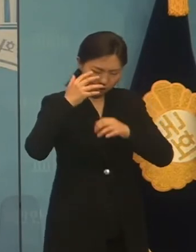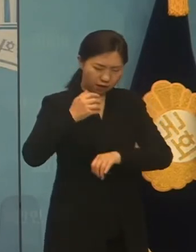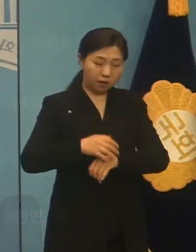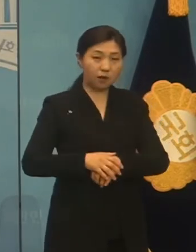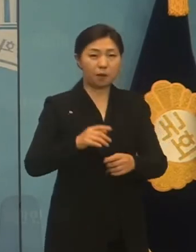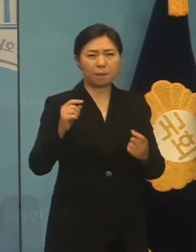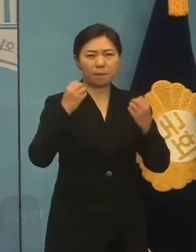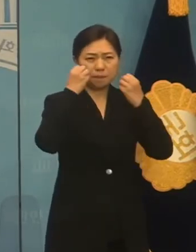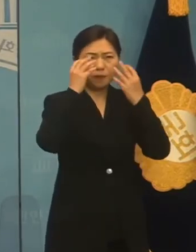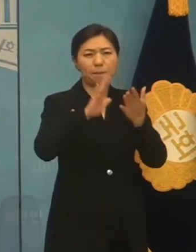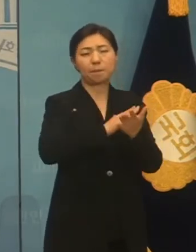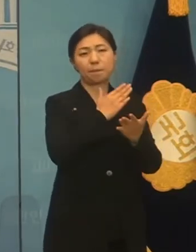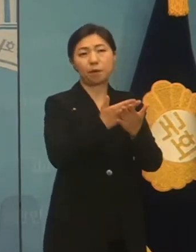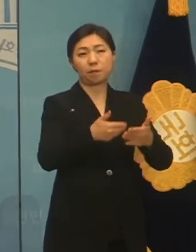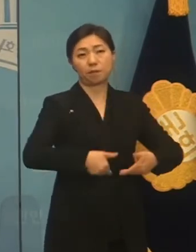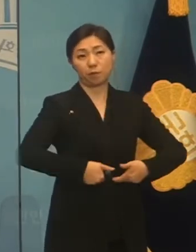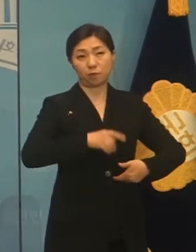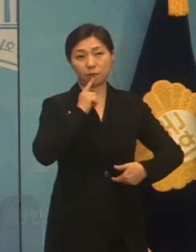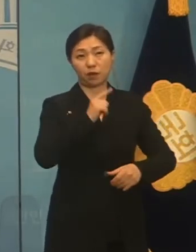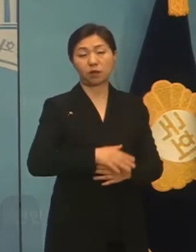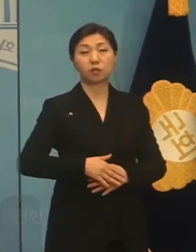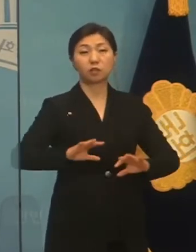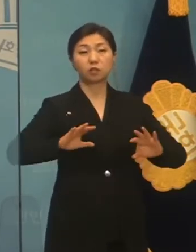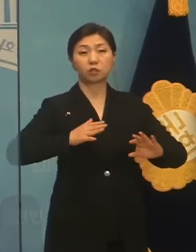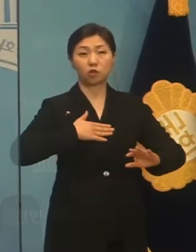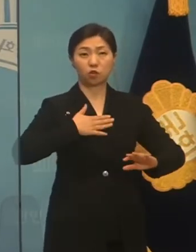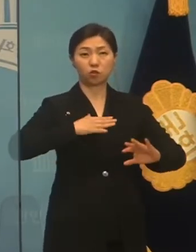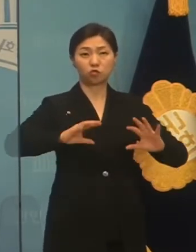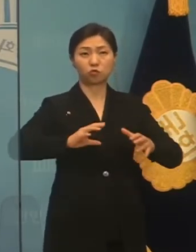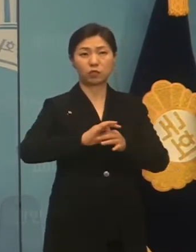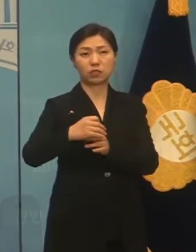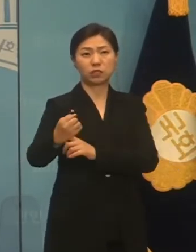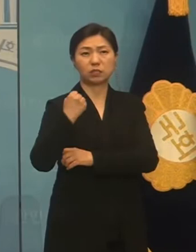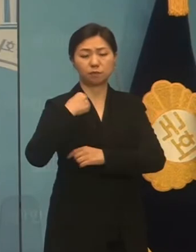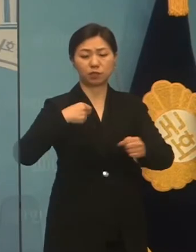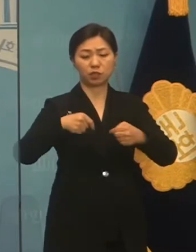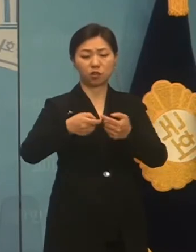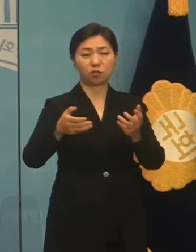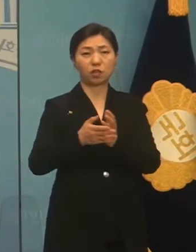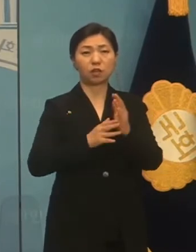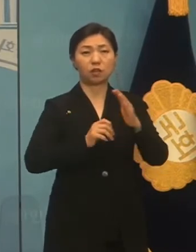저는 오늘 국민의힘 당대표 출마선을 하기 위해 이 자리에 있었습니다.